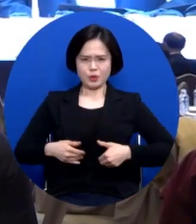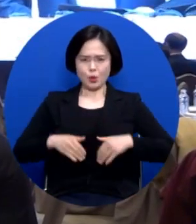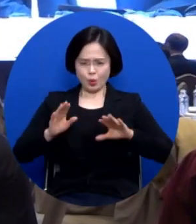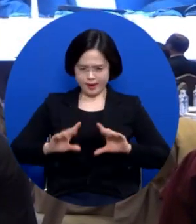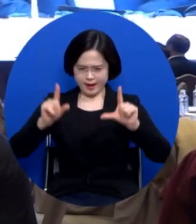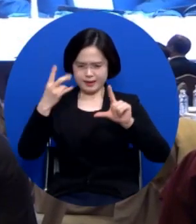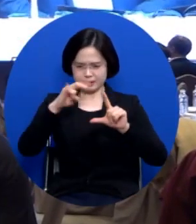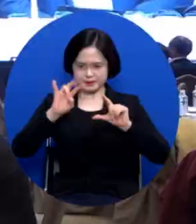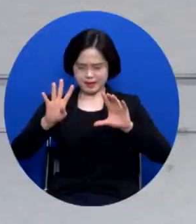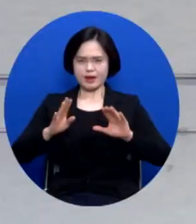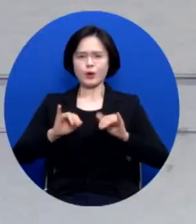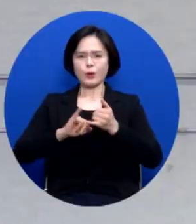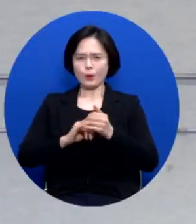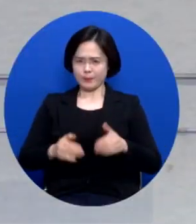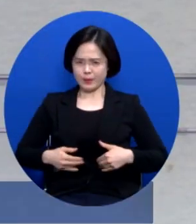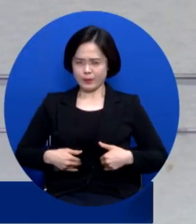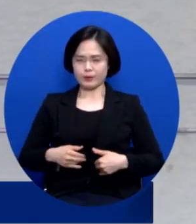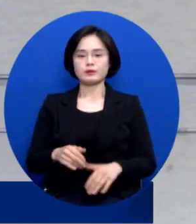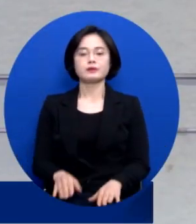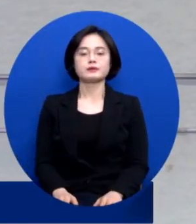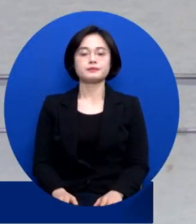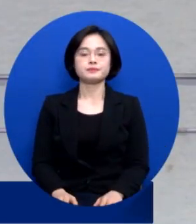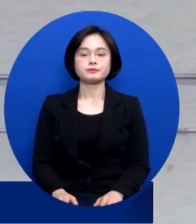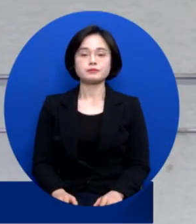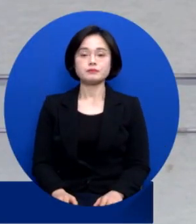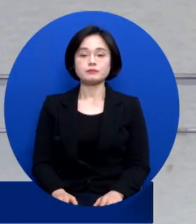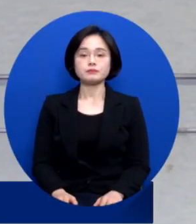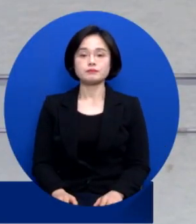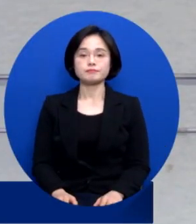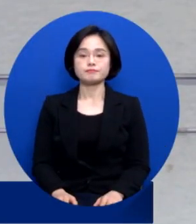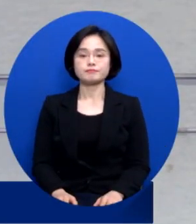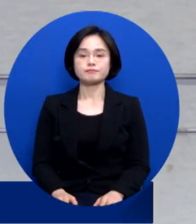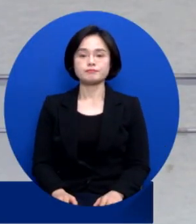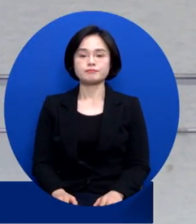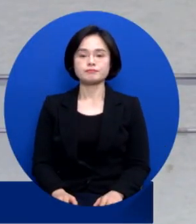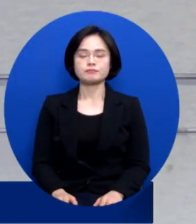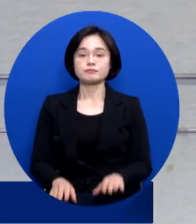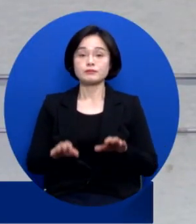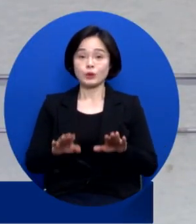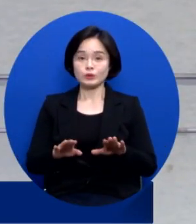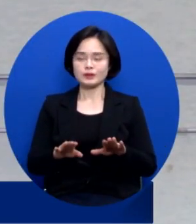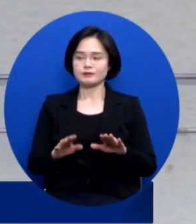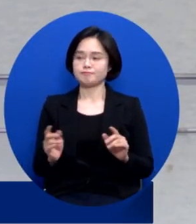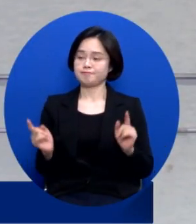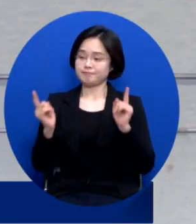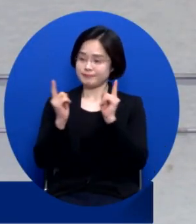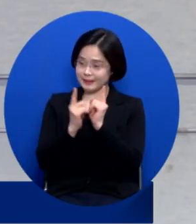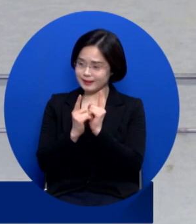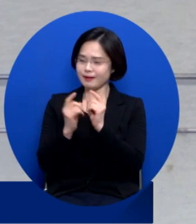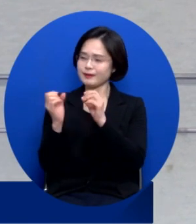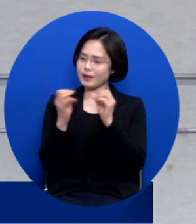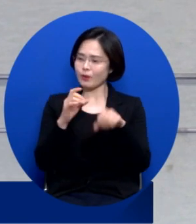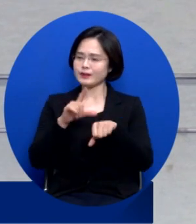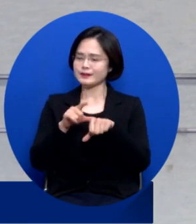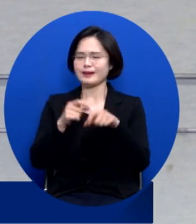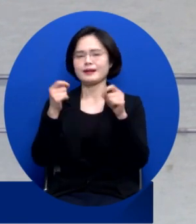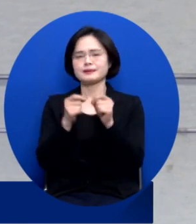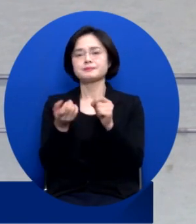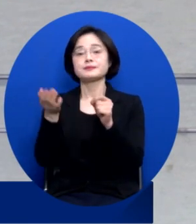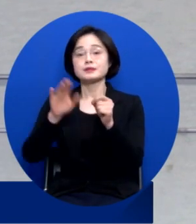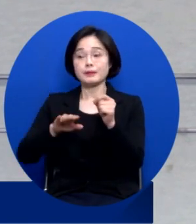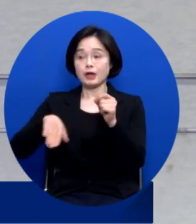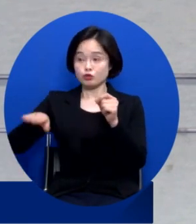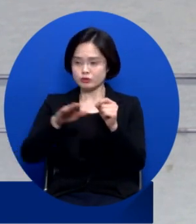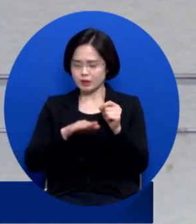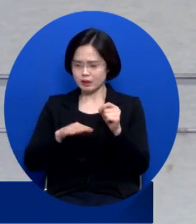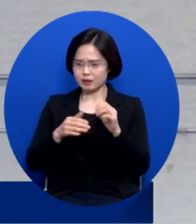강조했습니다. 오늘 짧은 우리의 만남이지만 우리에게 주어진 이 소명을 다시